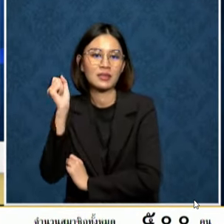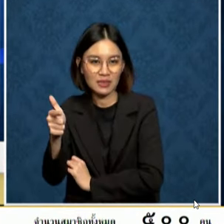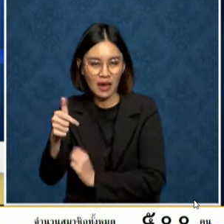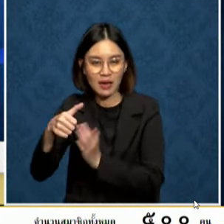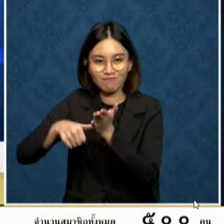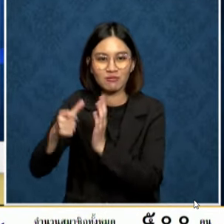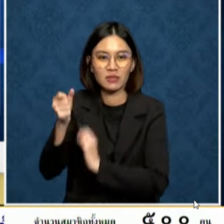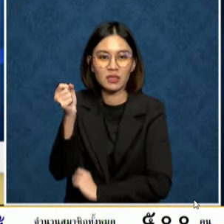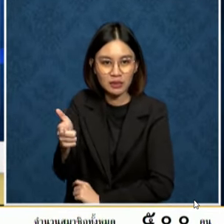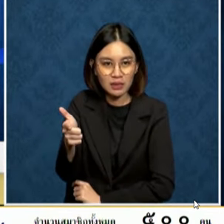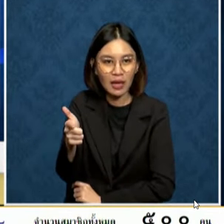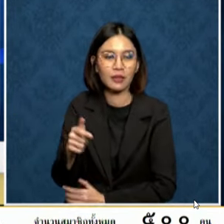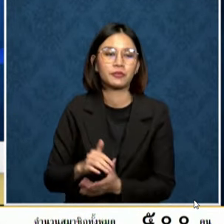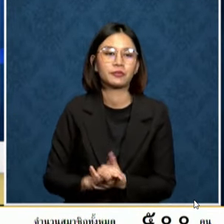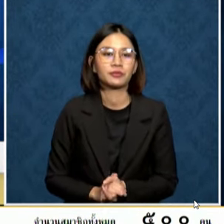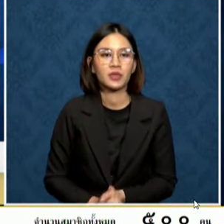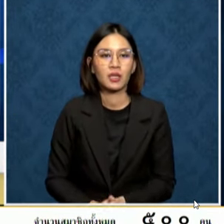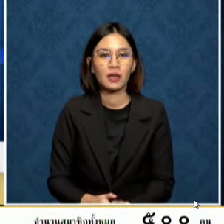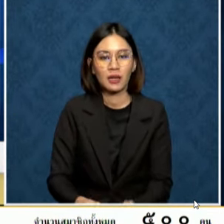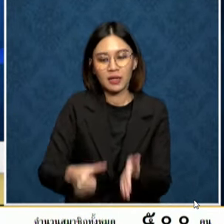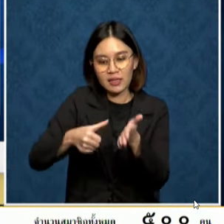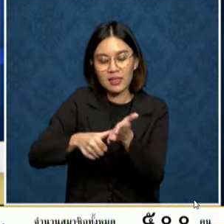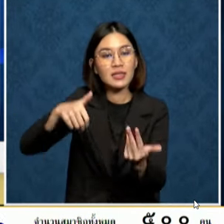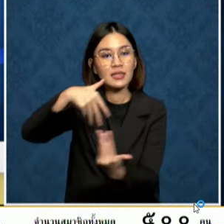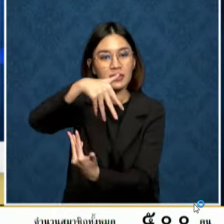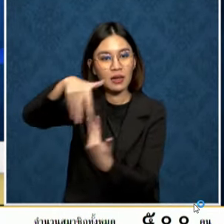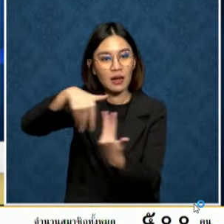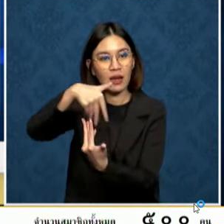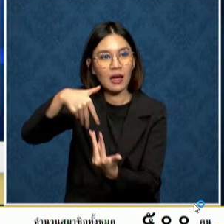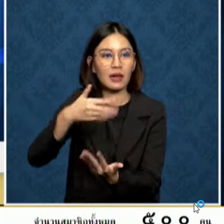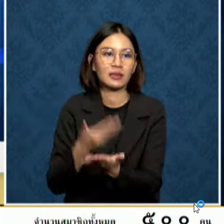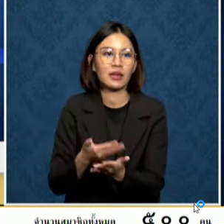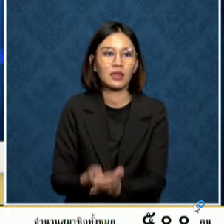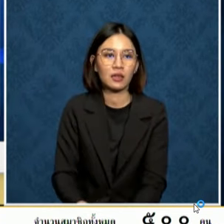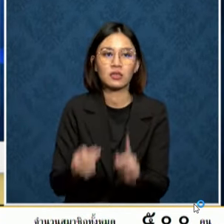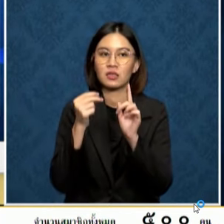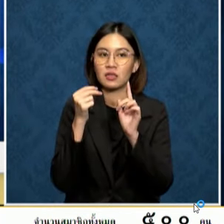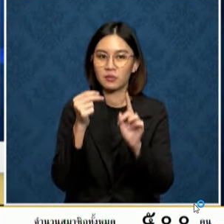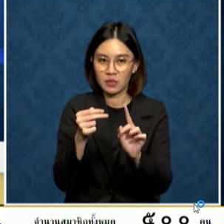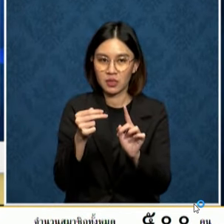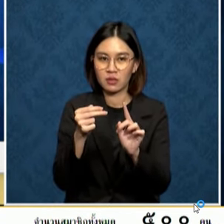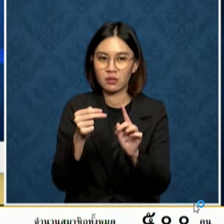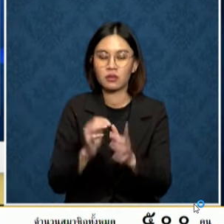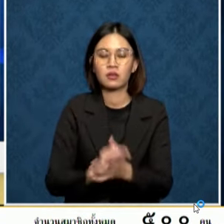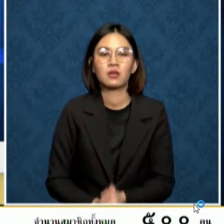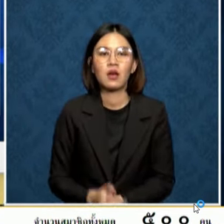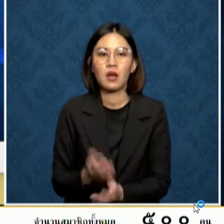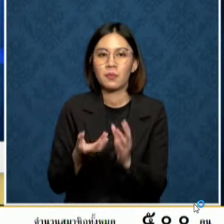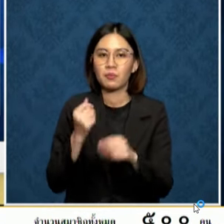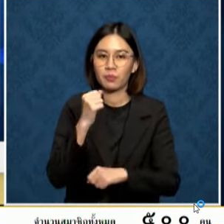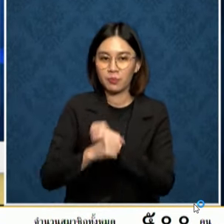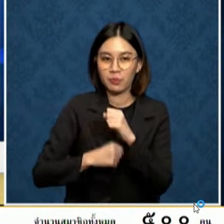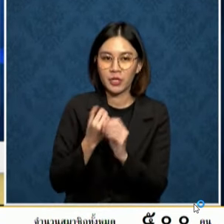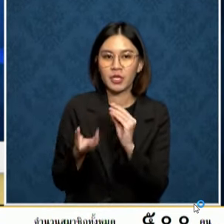เตรยมเลยครบ การกรอบใช้นี่สาฐนโคงการ เจิ 1 บาจิตอนเพิ่มขึนนะครับ ต่ปีนะ